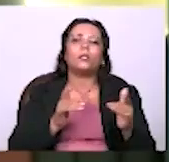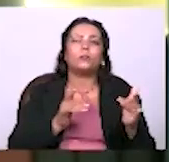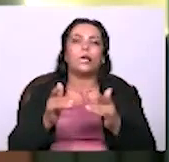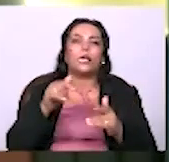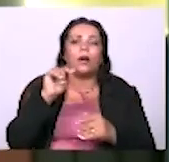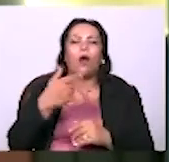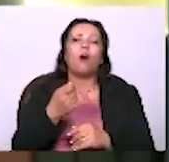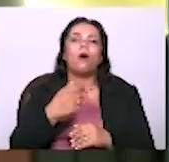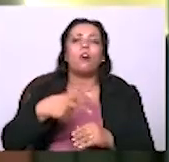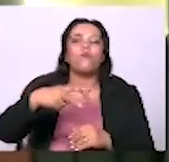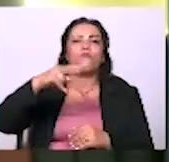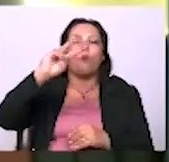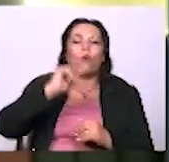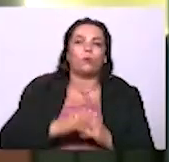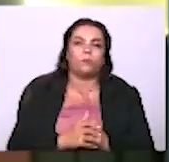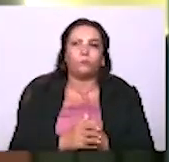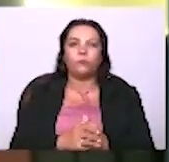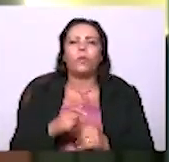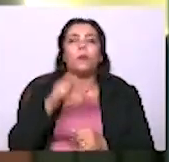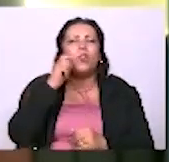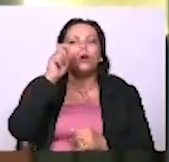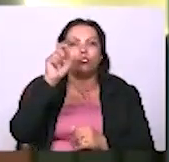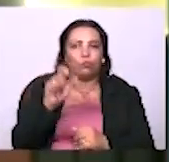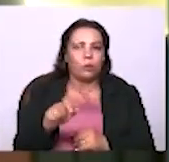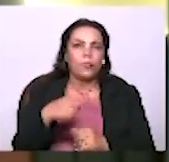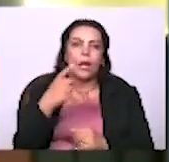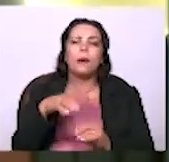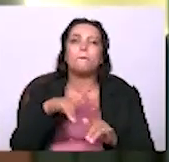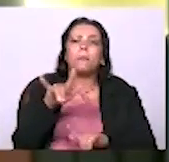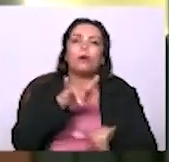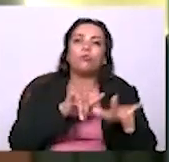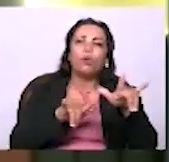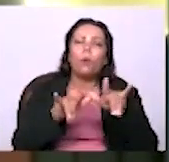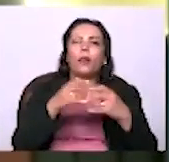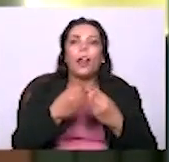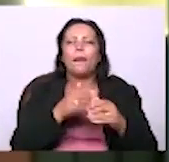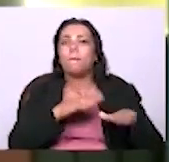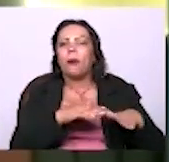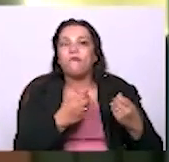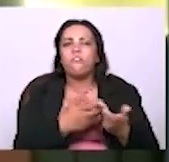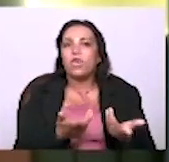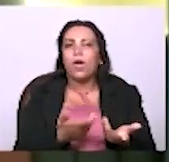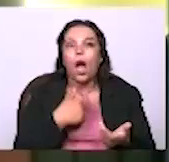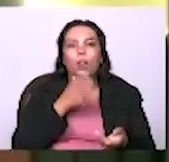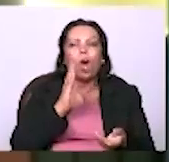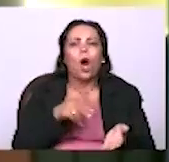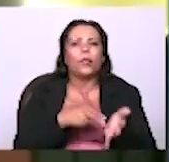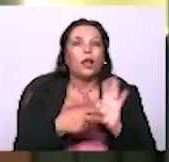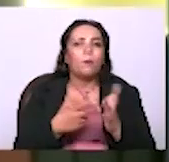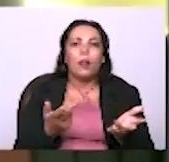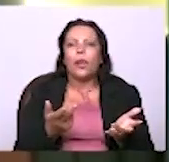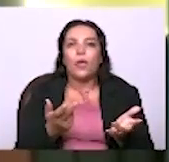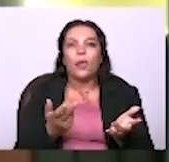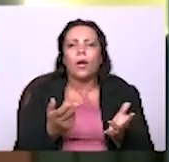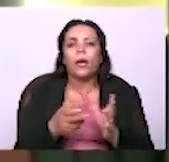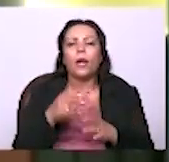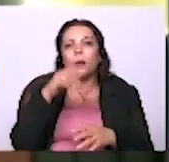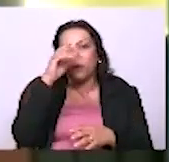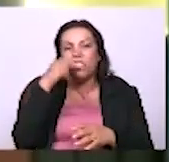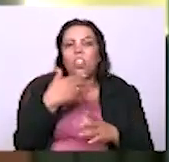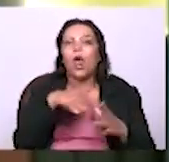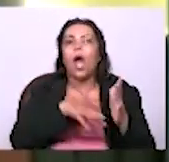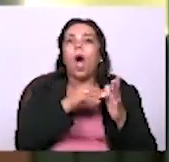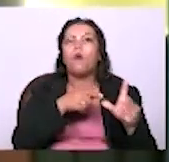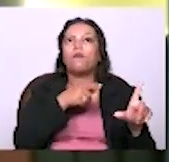الاسعار الى اعلى طبعا المواطن بيدور على اللي معاه ويدور على امكانياته كان بيفول